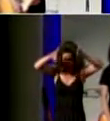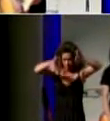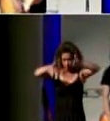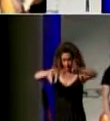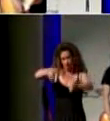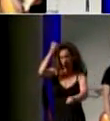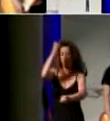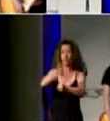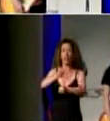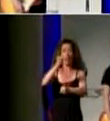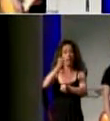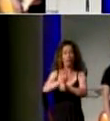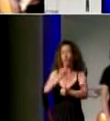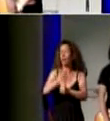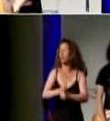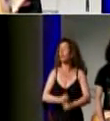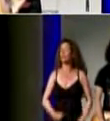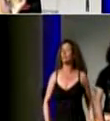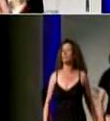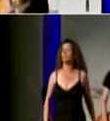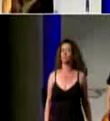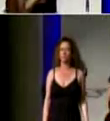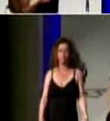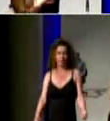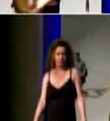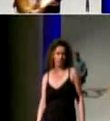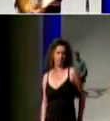Que je pense à ma carrière.